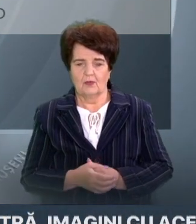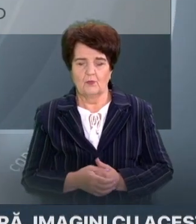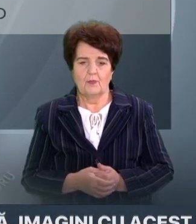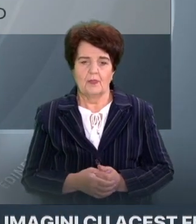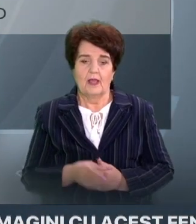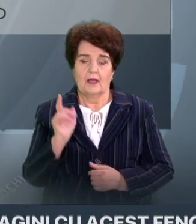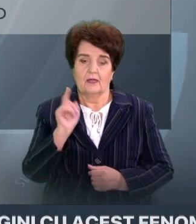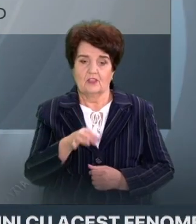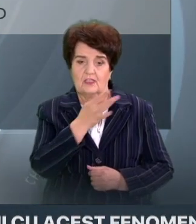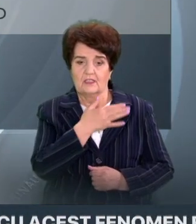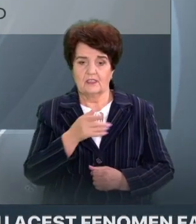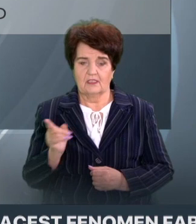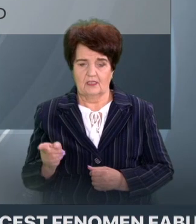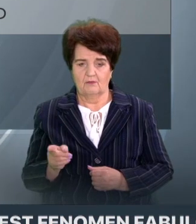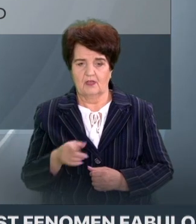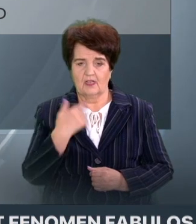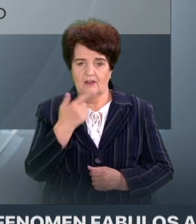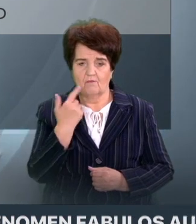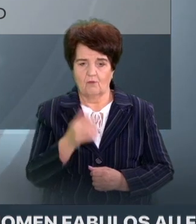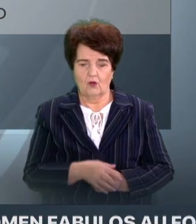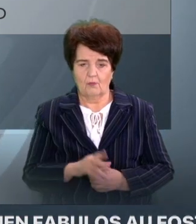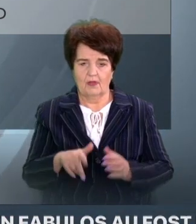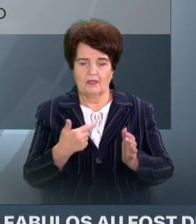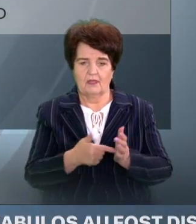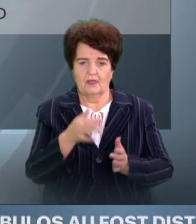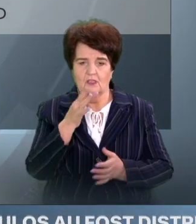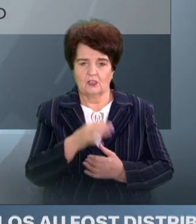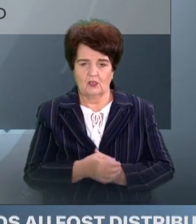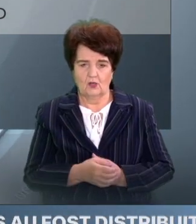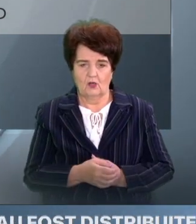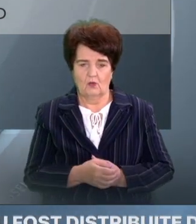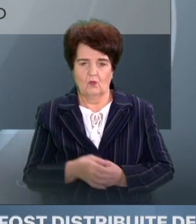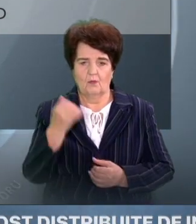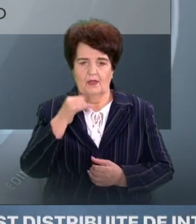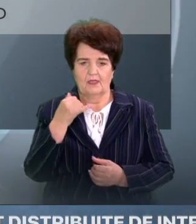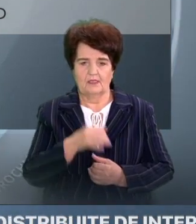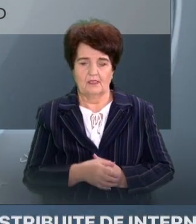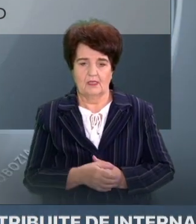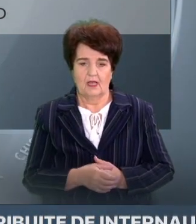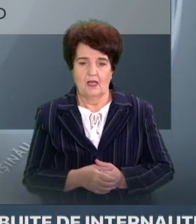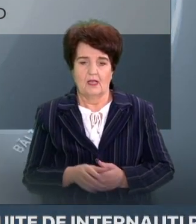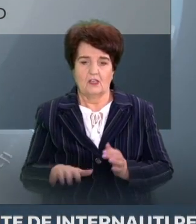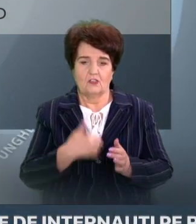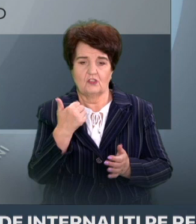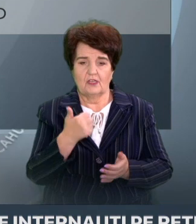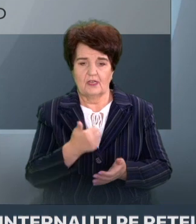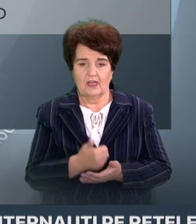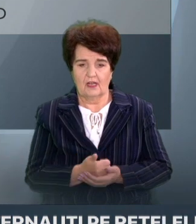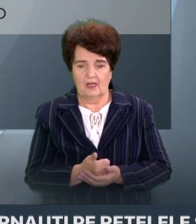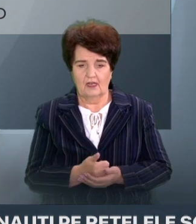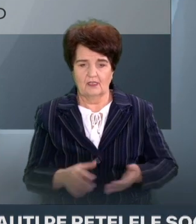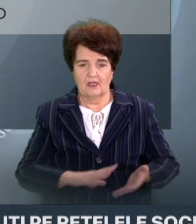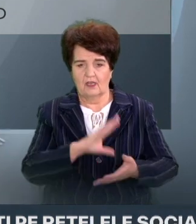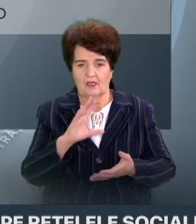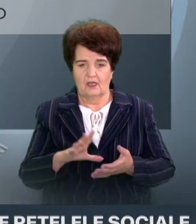În același timp, când vine vorba despre municipiul Chișinău, municipiul Bălți, dar și în general când vine vorba de